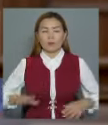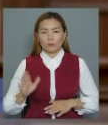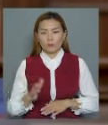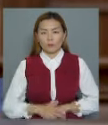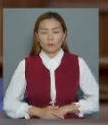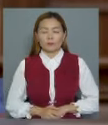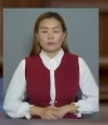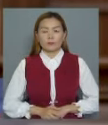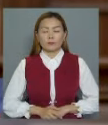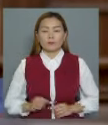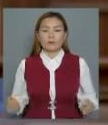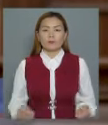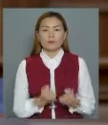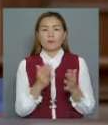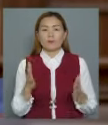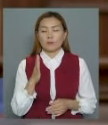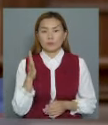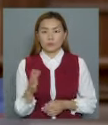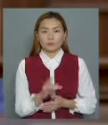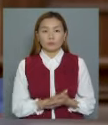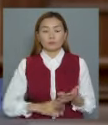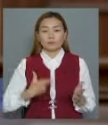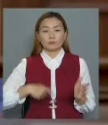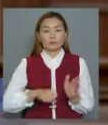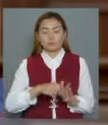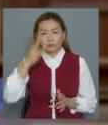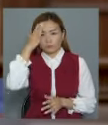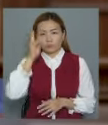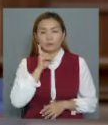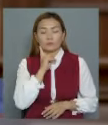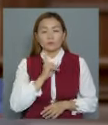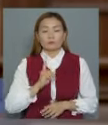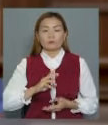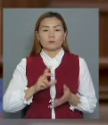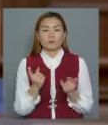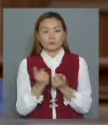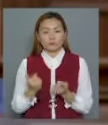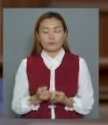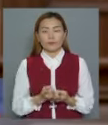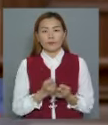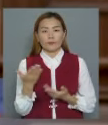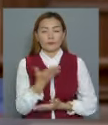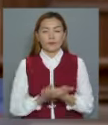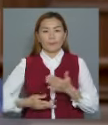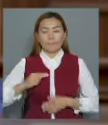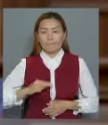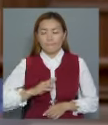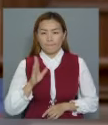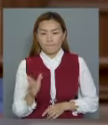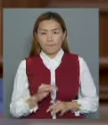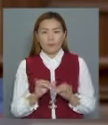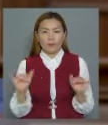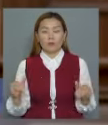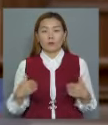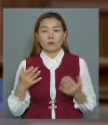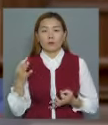ведомство аралық қолдау жұмыстары жүргізілуде. Суицид жасаған жасөспірімдердің сыныптастары мен профилактикалық шаралар, кеңес,